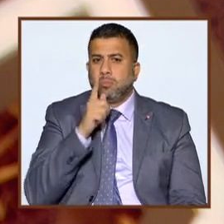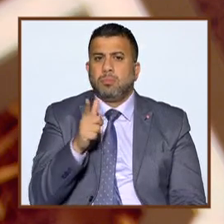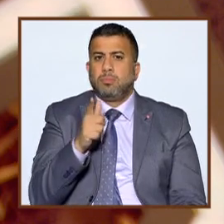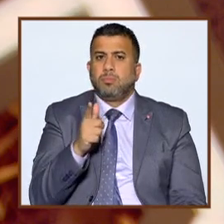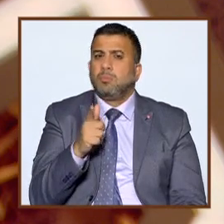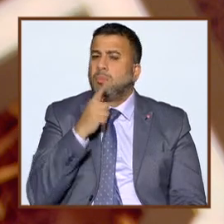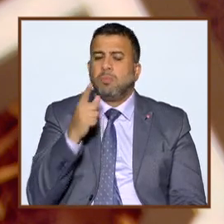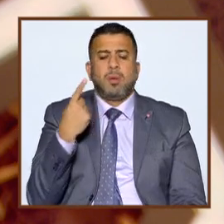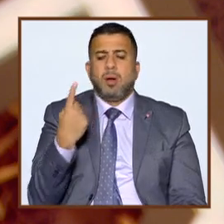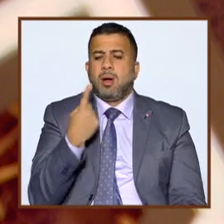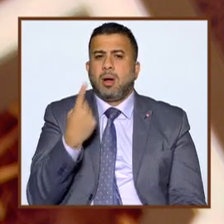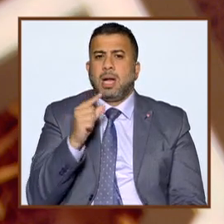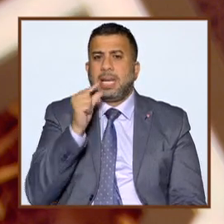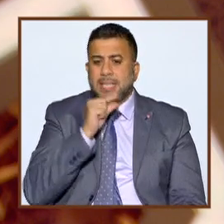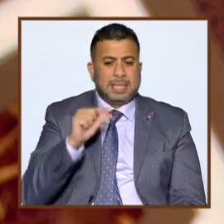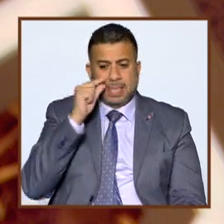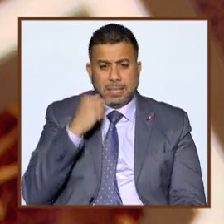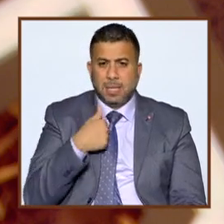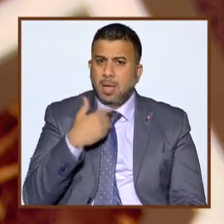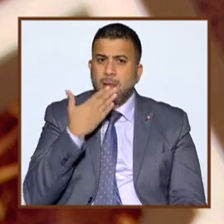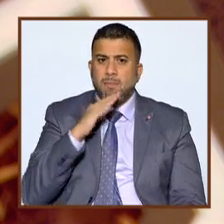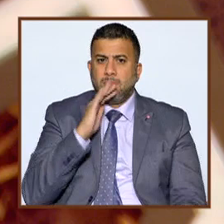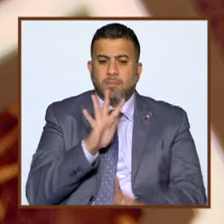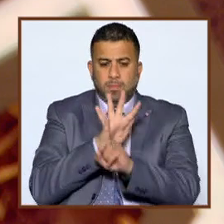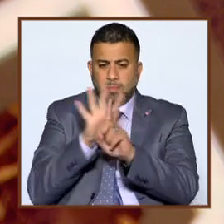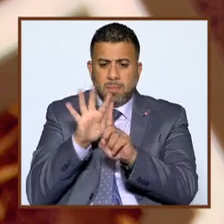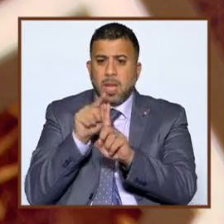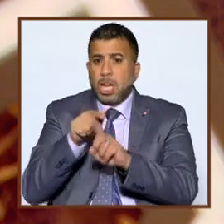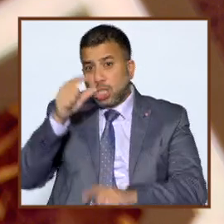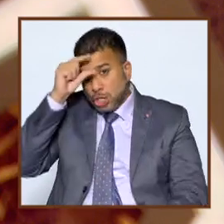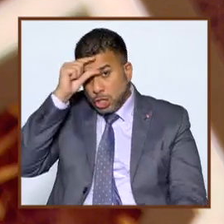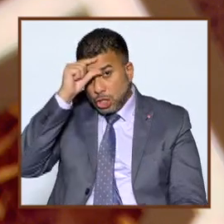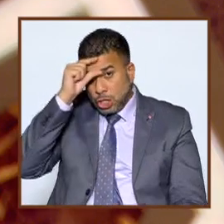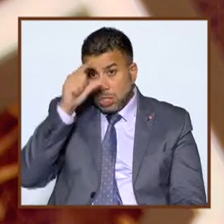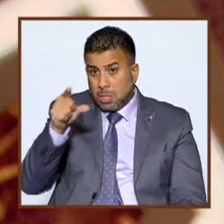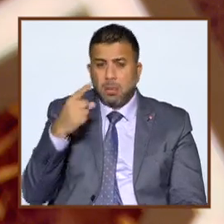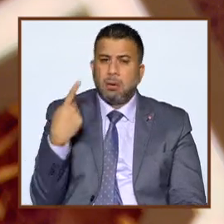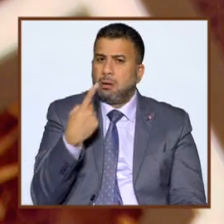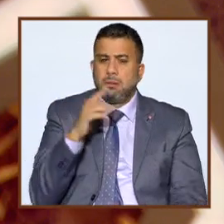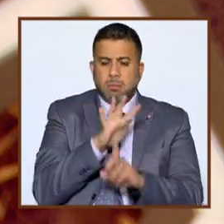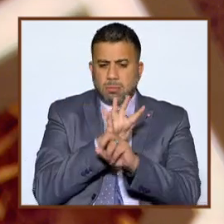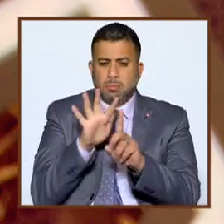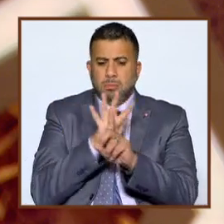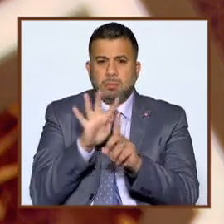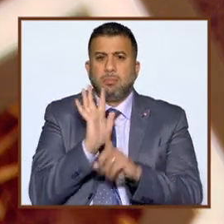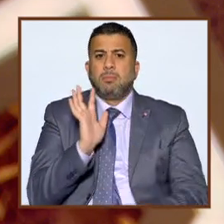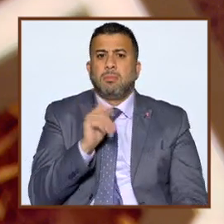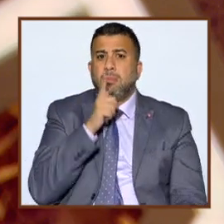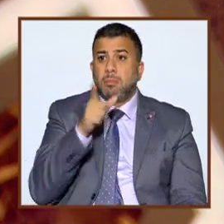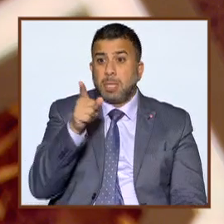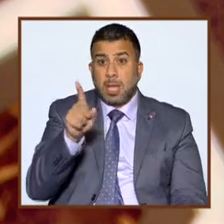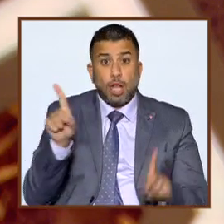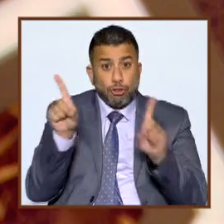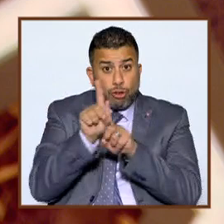الوسطية والاعتدال ما يسمح لهم ولله الحمد أن يصلوا خلف من قال لا إله إلا الله، أهم شيء أن لا يكون